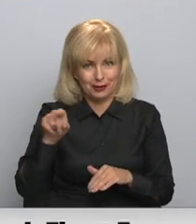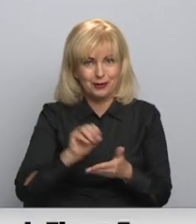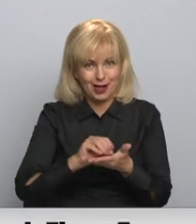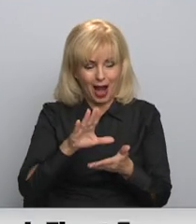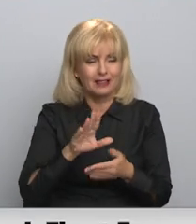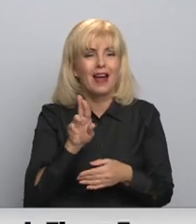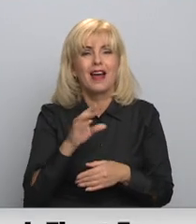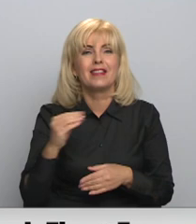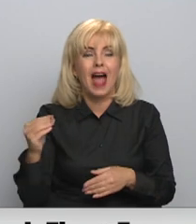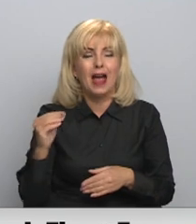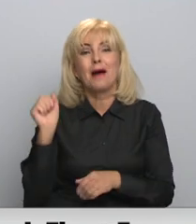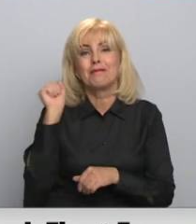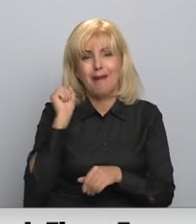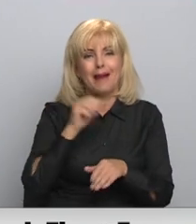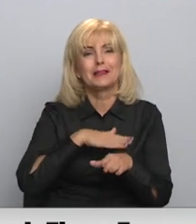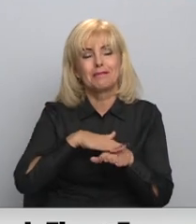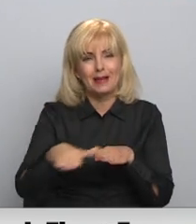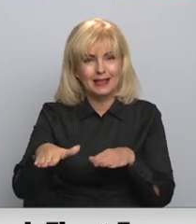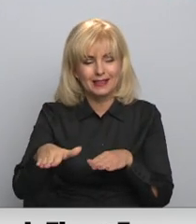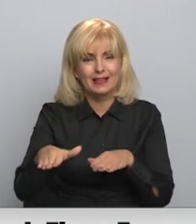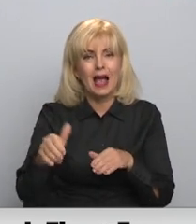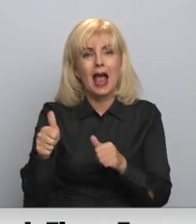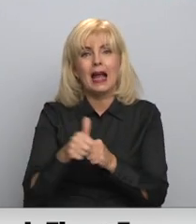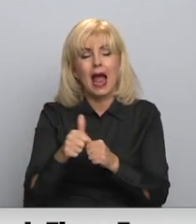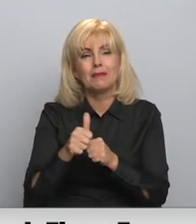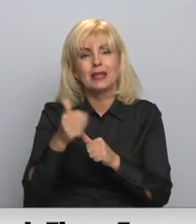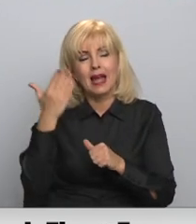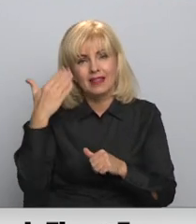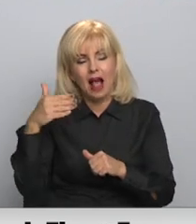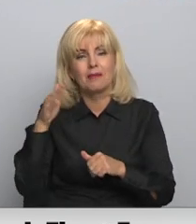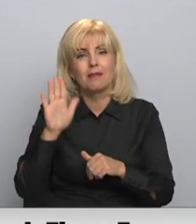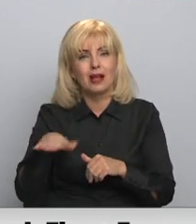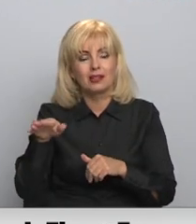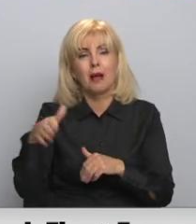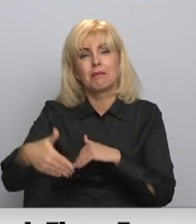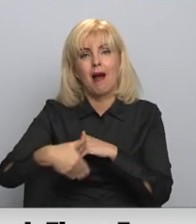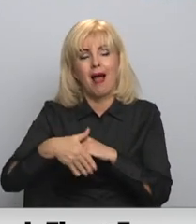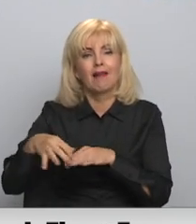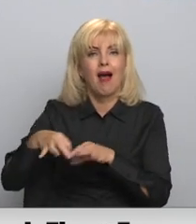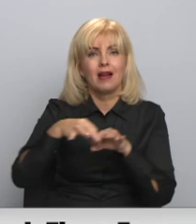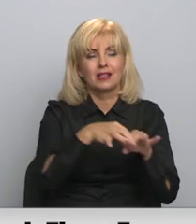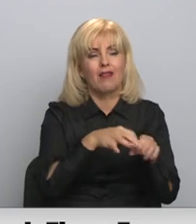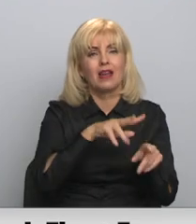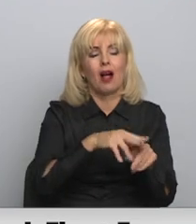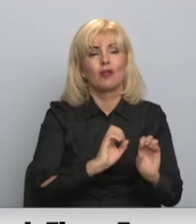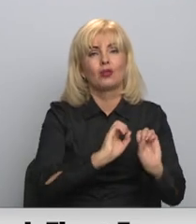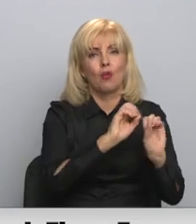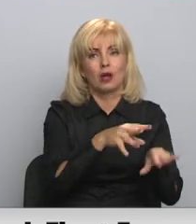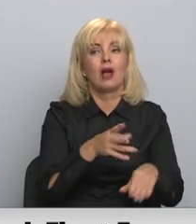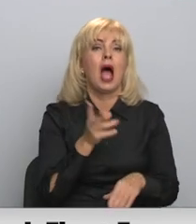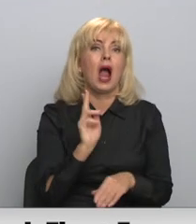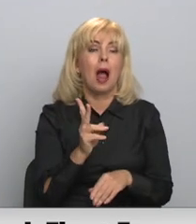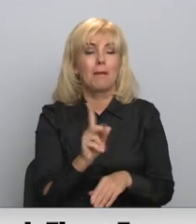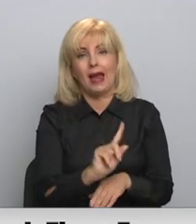Kolekcionējiet? Nē, ka maiz pilsa, kaimiņieniem dēls, mazdēls aizved uz Jelgavu nodur, kad kapīgi